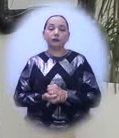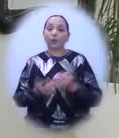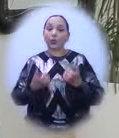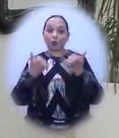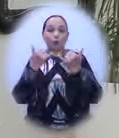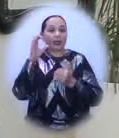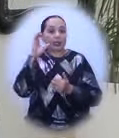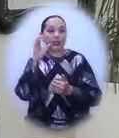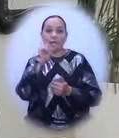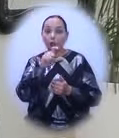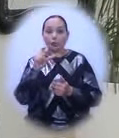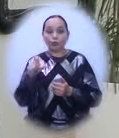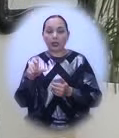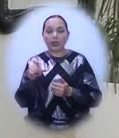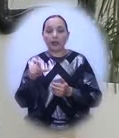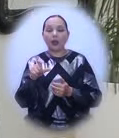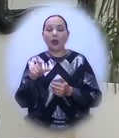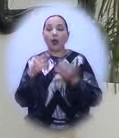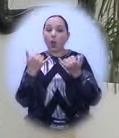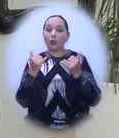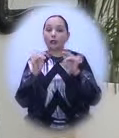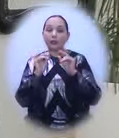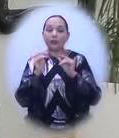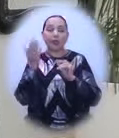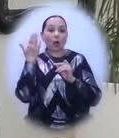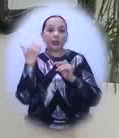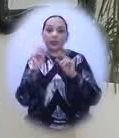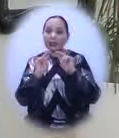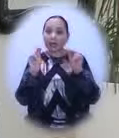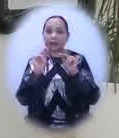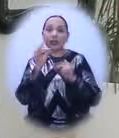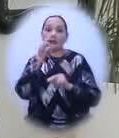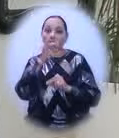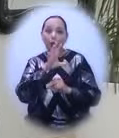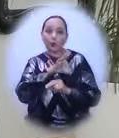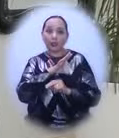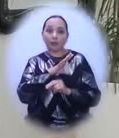Hurmatli tinglovchilar, oldingi darslarda aytib o'tganimdek,